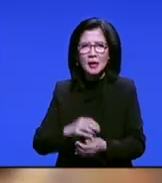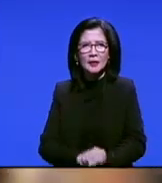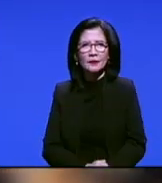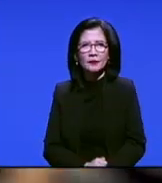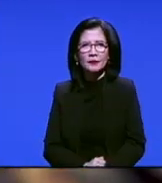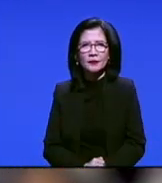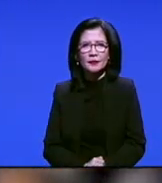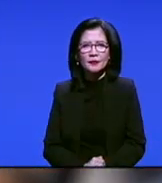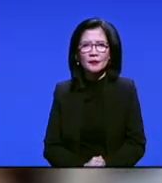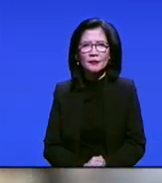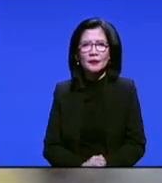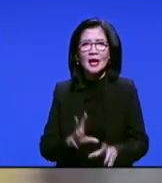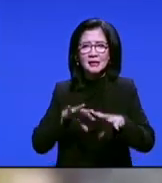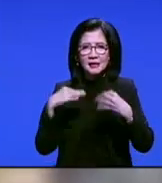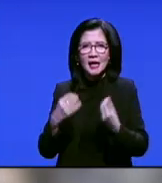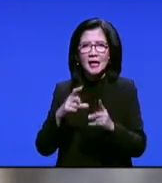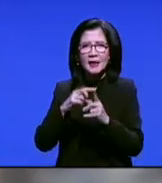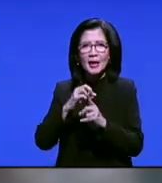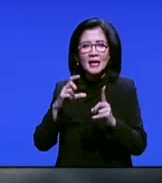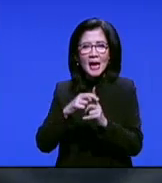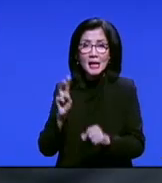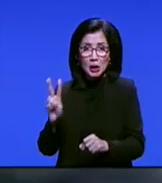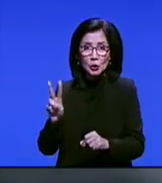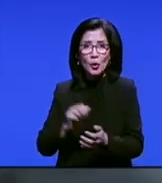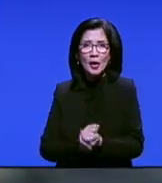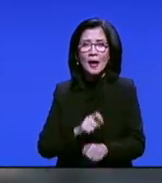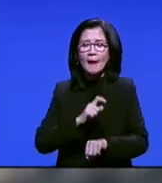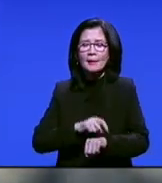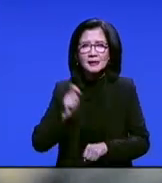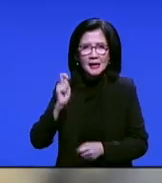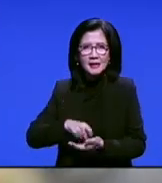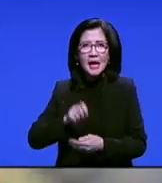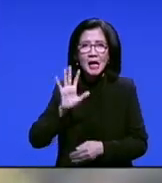Sidang paripurna Dewan Perwakilan Daerah kedua masa sidang kelima tahun